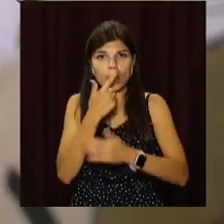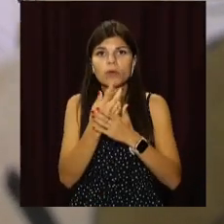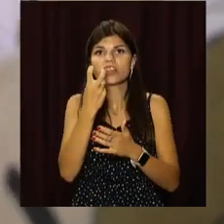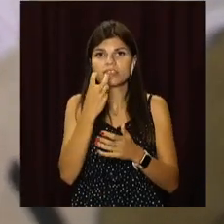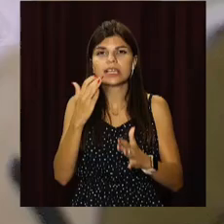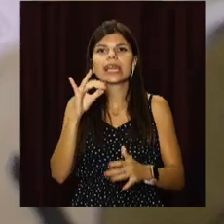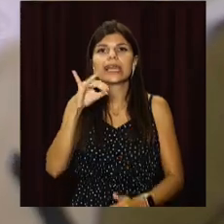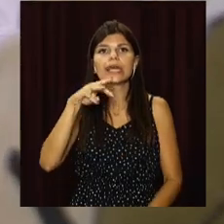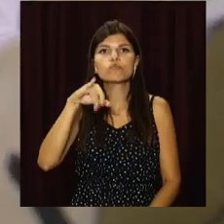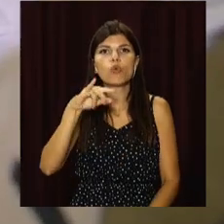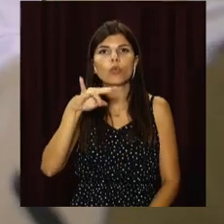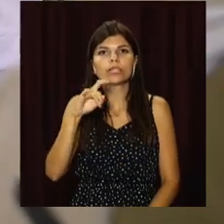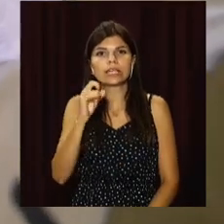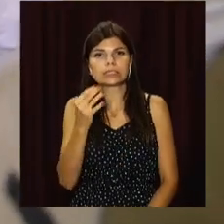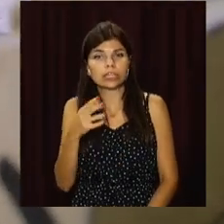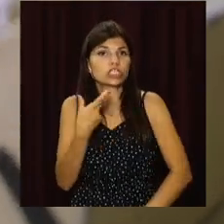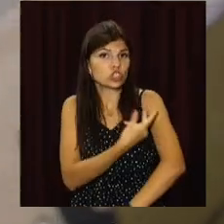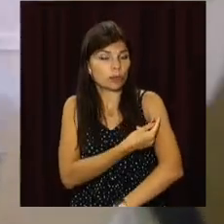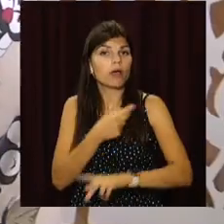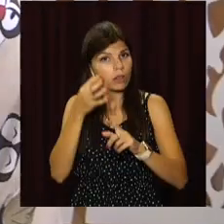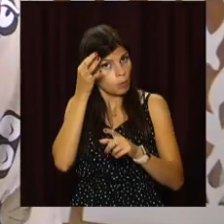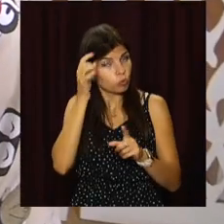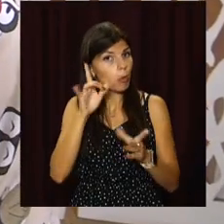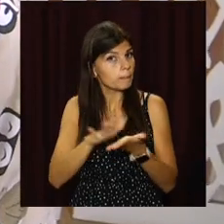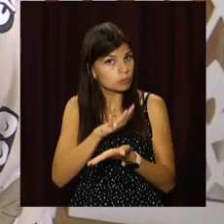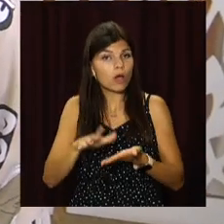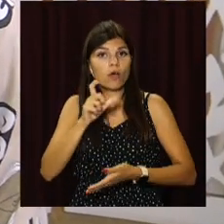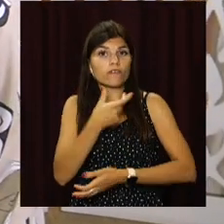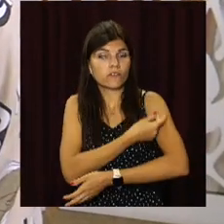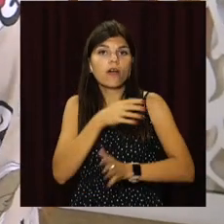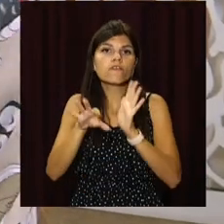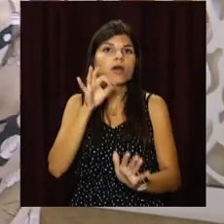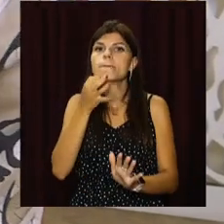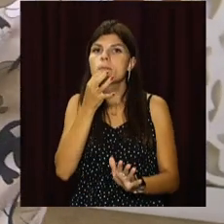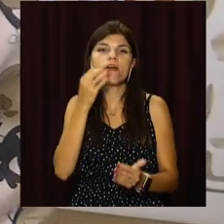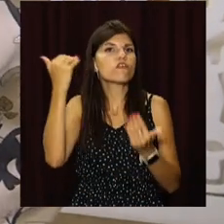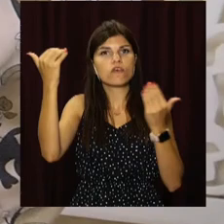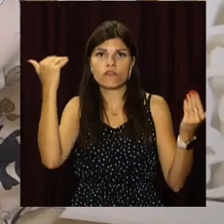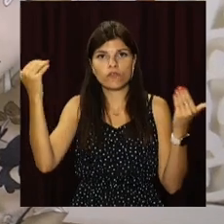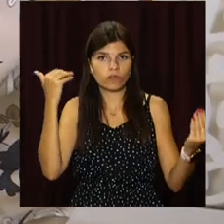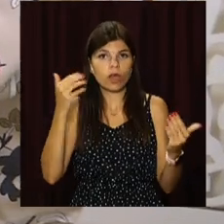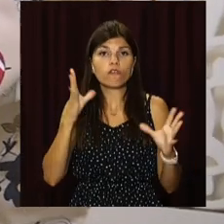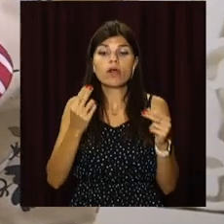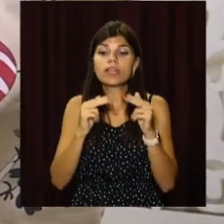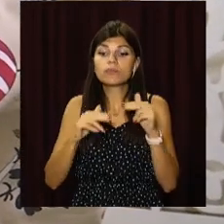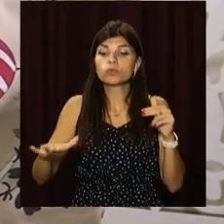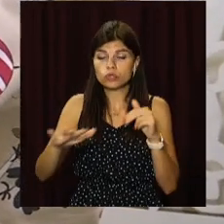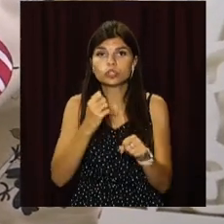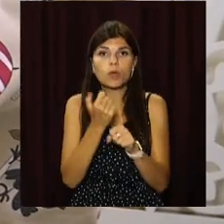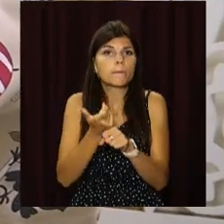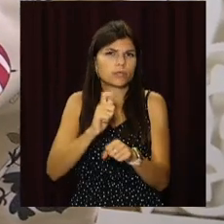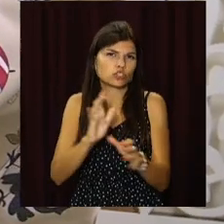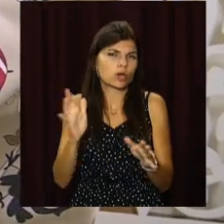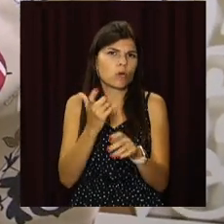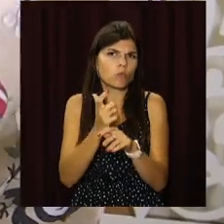пунктів імунізації. Щеплення безкоштовне. Вакцину пацієнти обирають самостійно. Загалом на Дніпропетровщині зробили більш